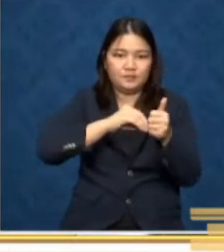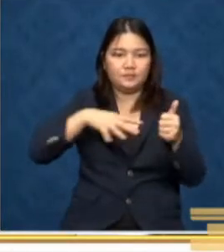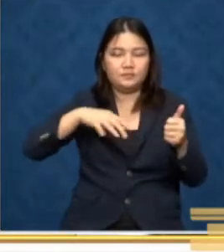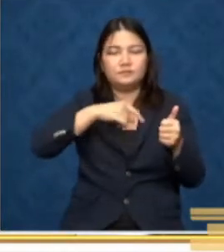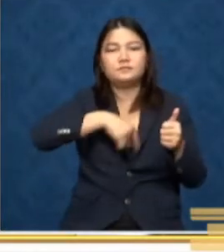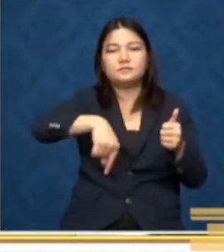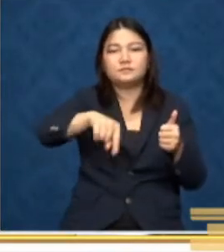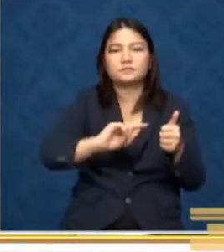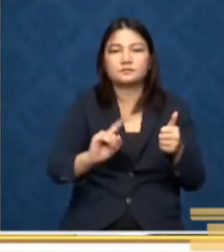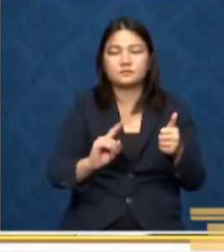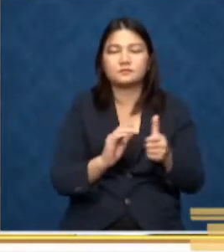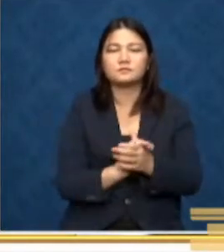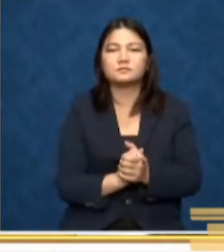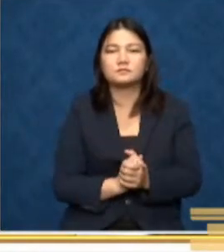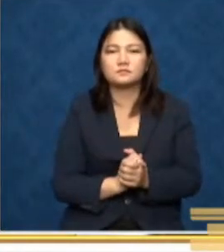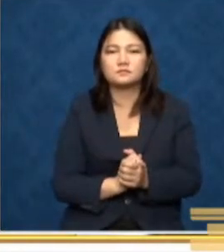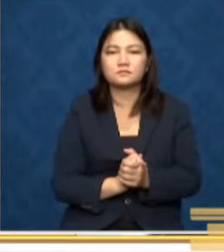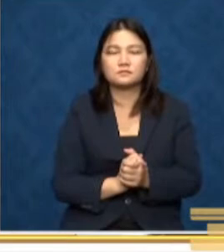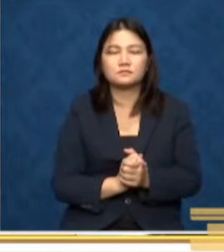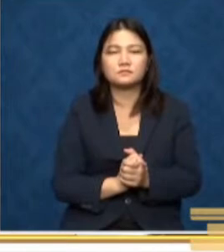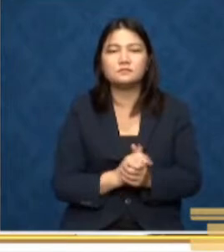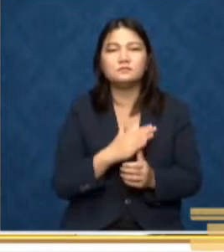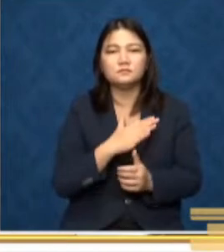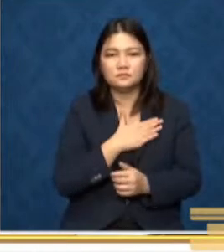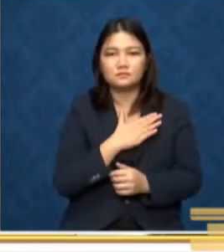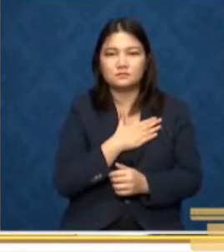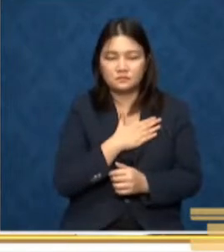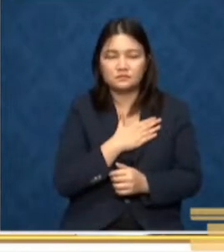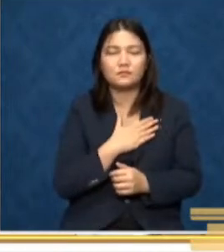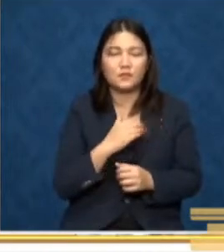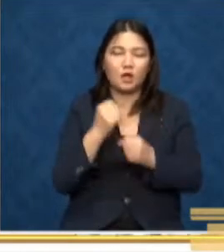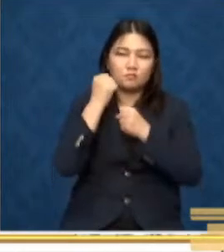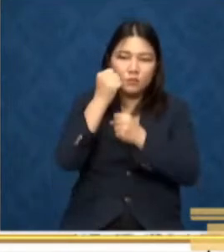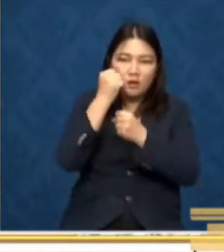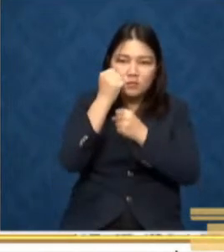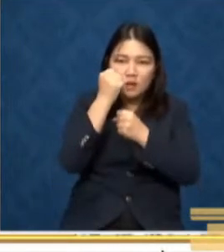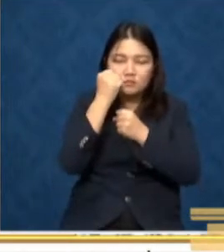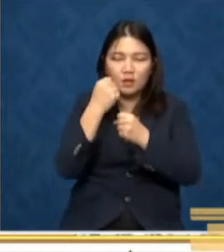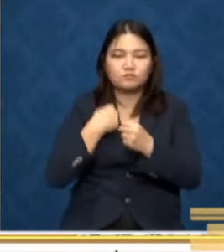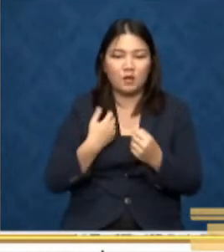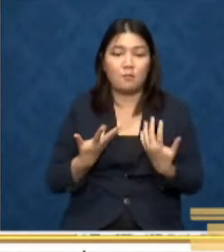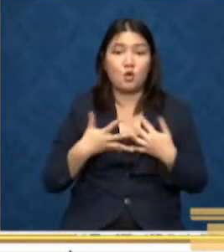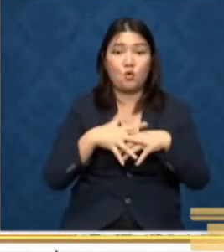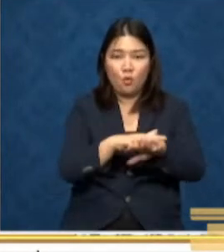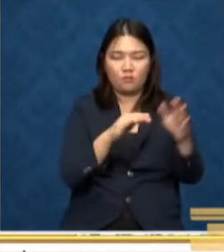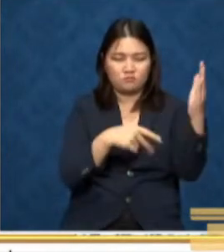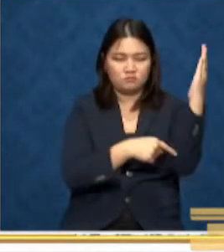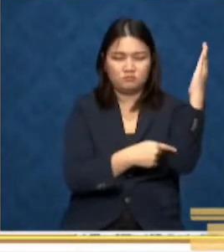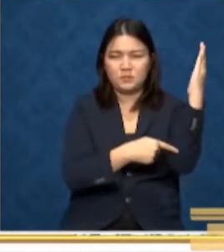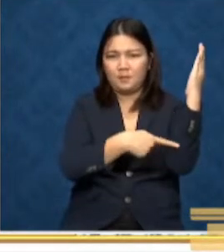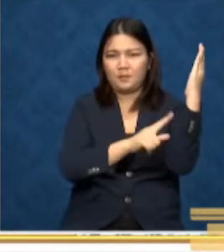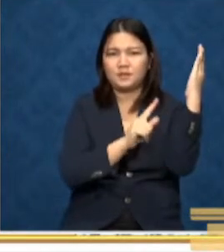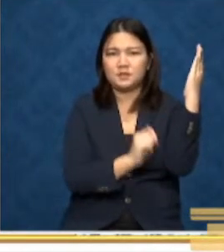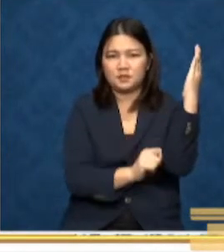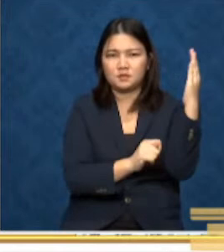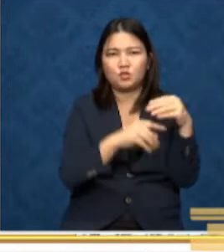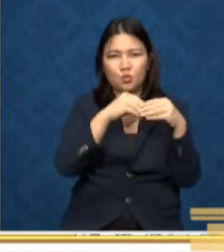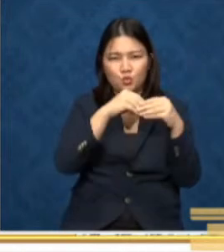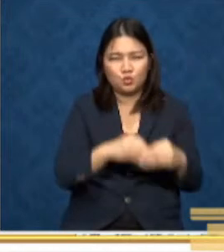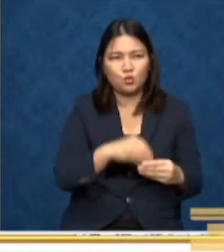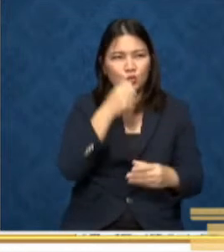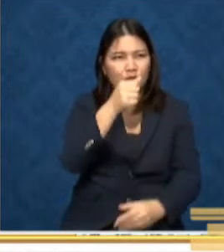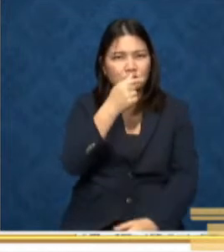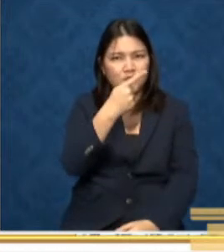าทำเรื่องนี้ต่อผมชุมนุมอยู่กับพี่น้องที่ปัตตานีร่วมเกือบ60